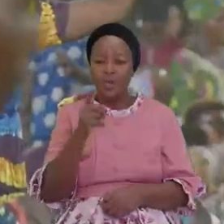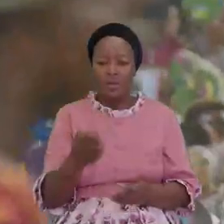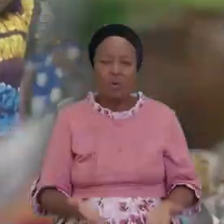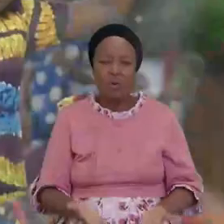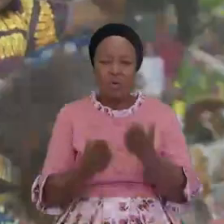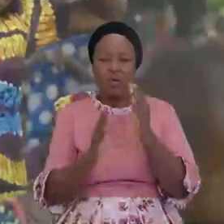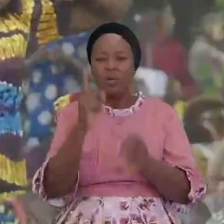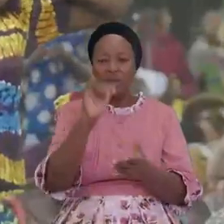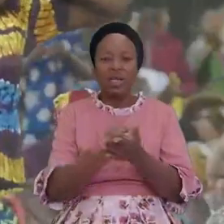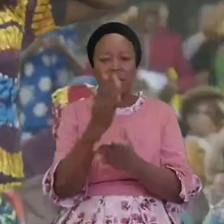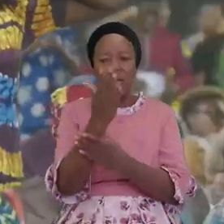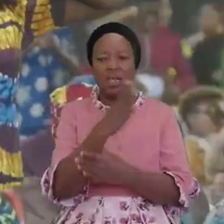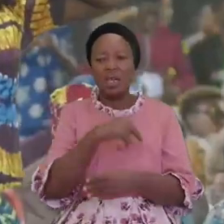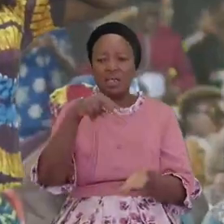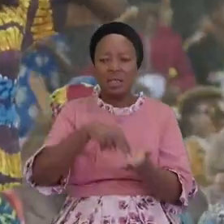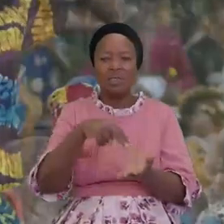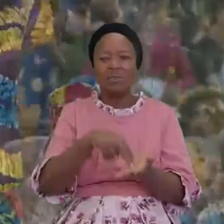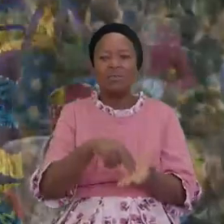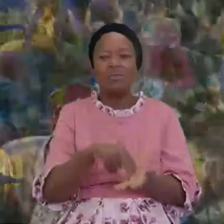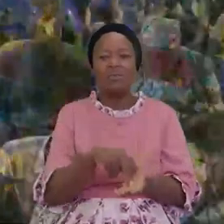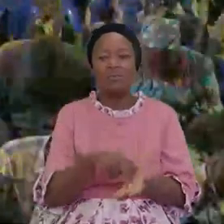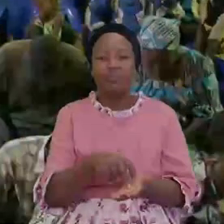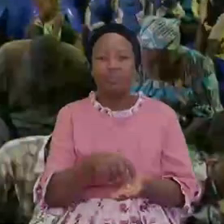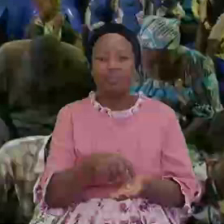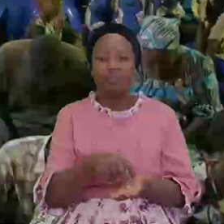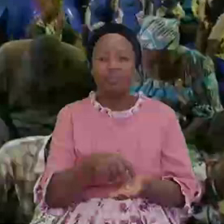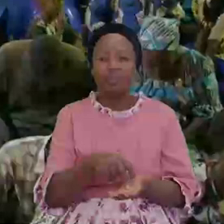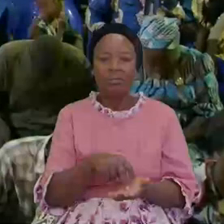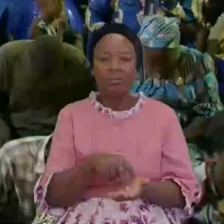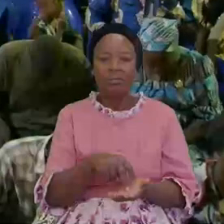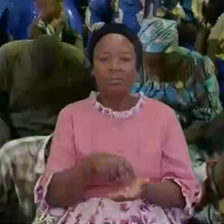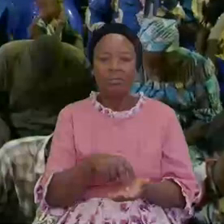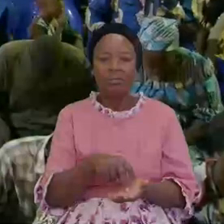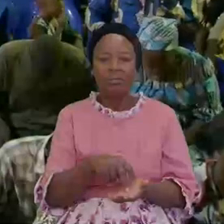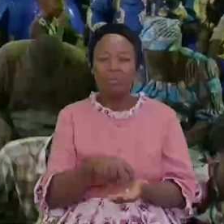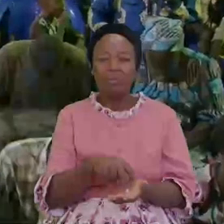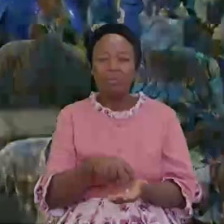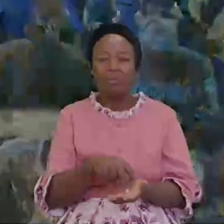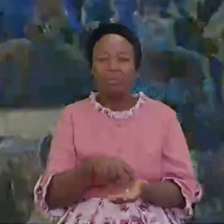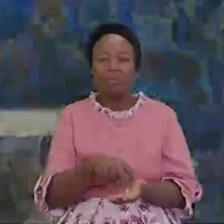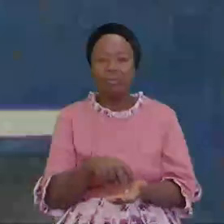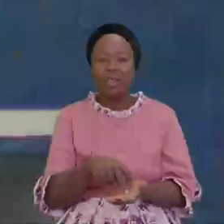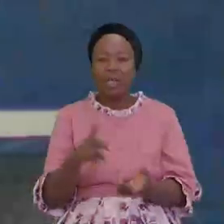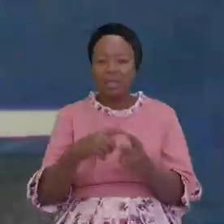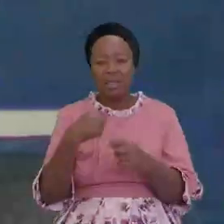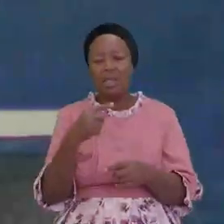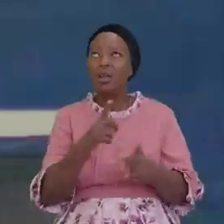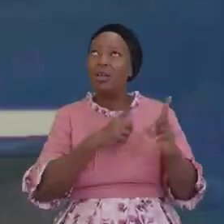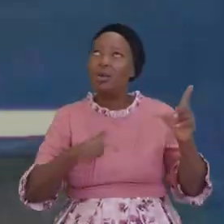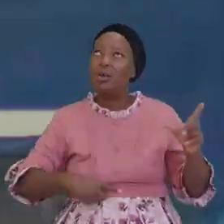Je veux le salut du Seigneur. Tu lèves la main et tu te lèves.